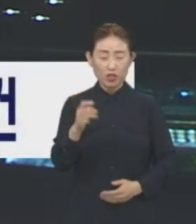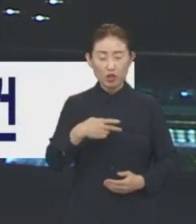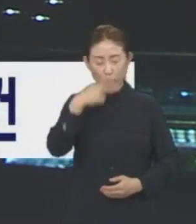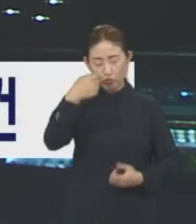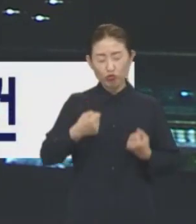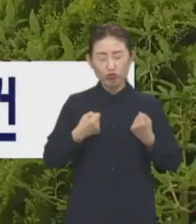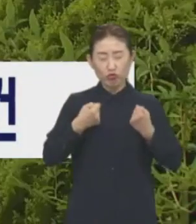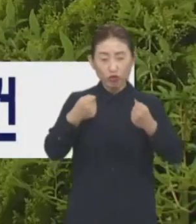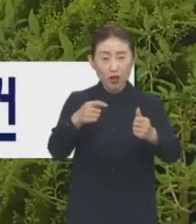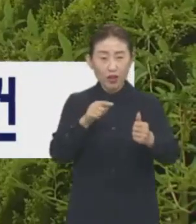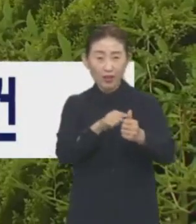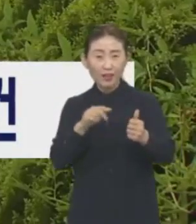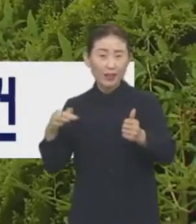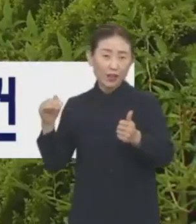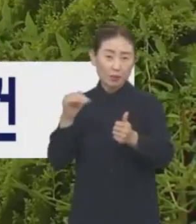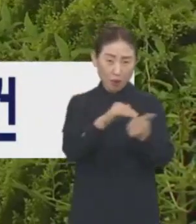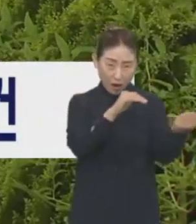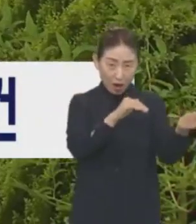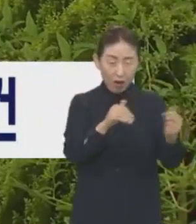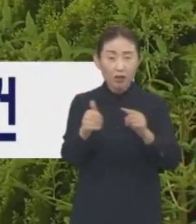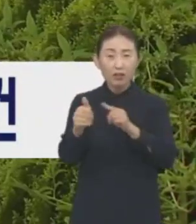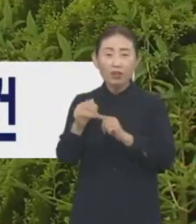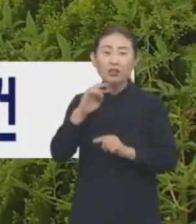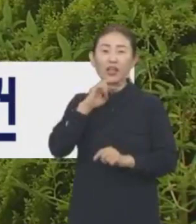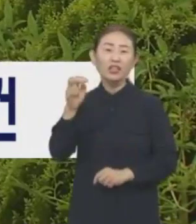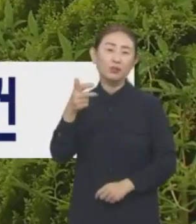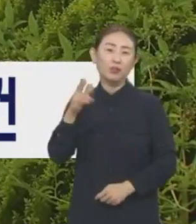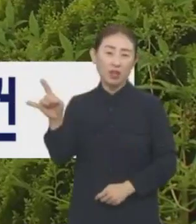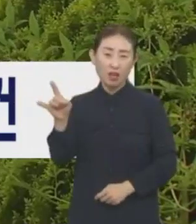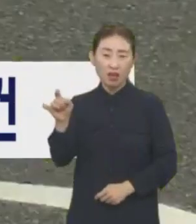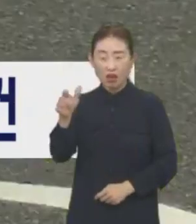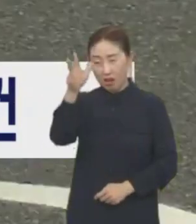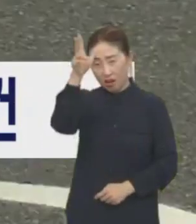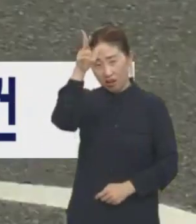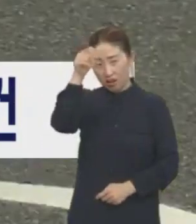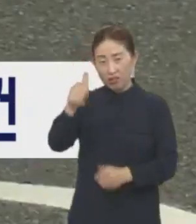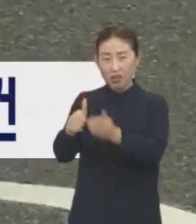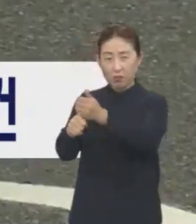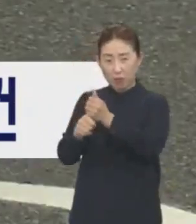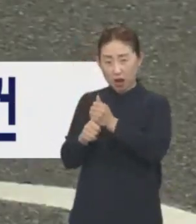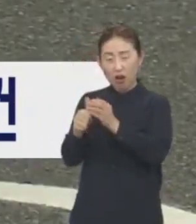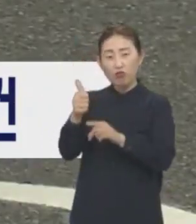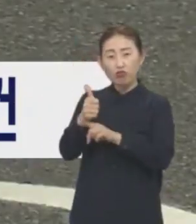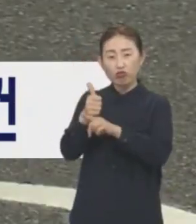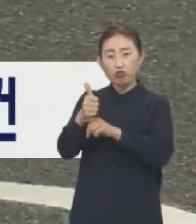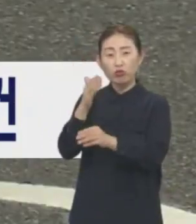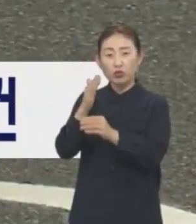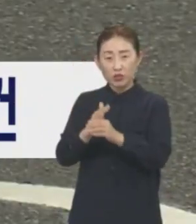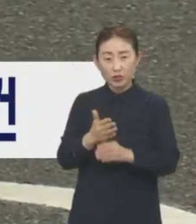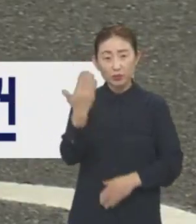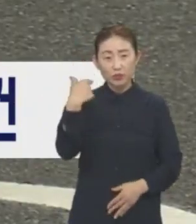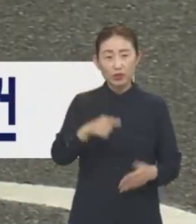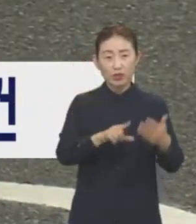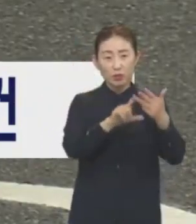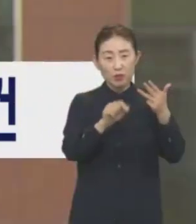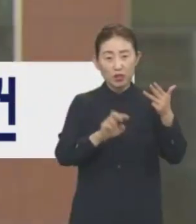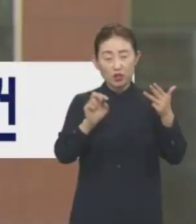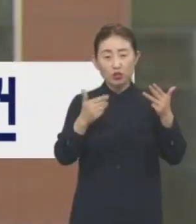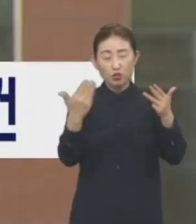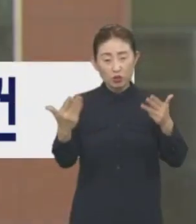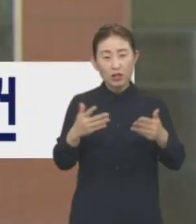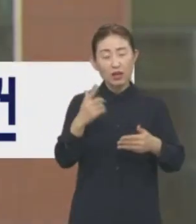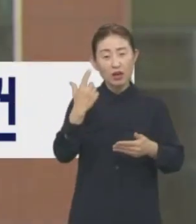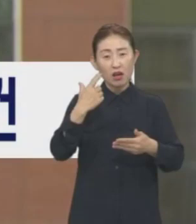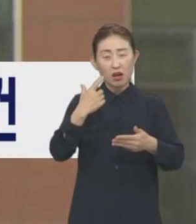남성을 차로 치어 숨지게 한 혐의로 20대 남성 A씨가 경찰에 불구속 입건됐습니다. A씨는 지난달 29일 오전